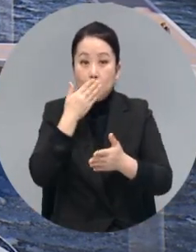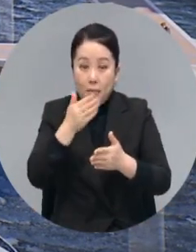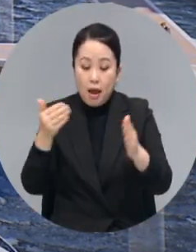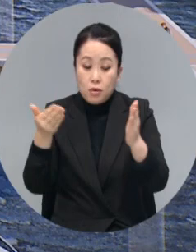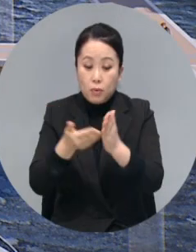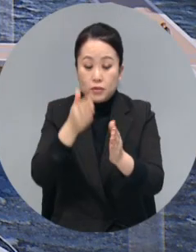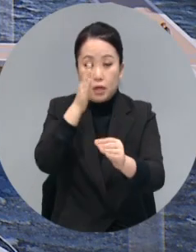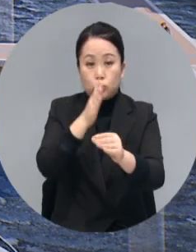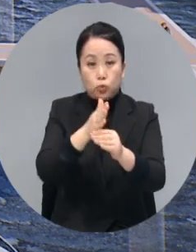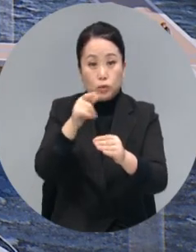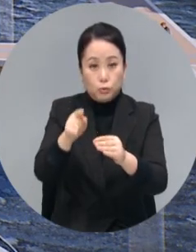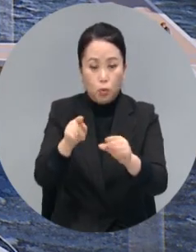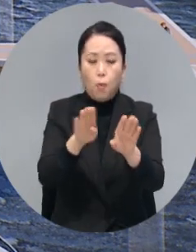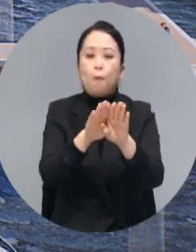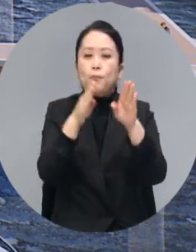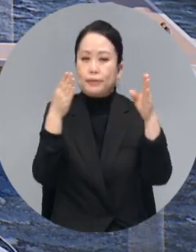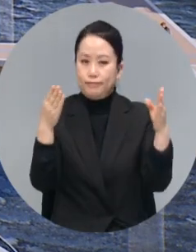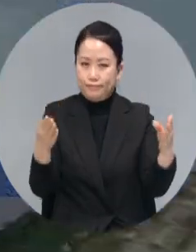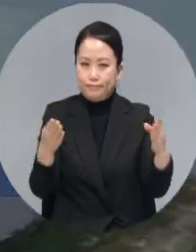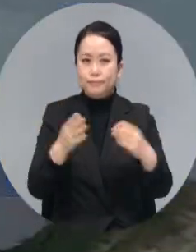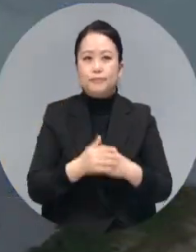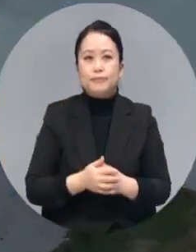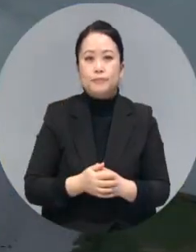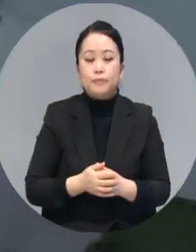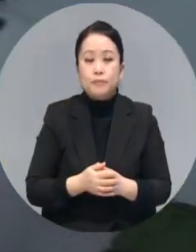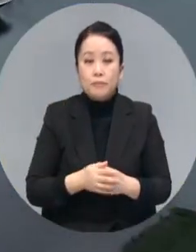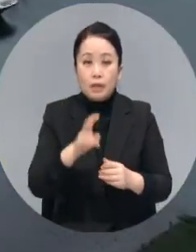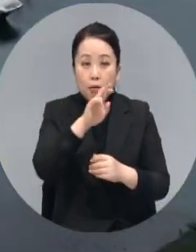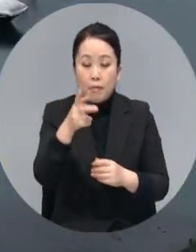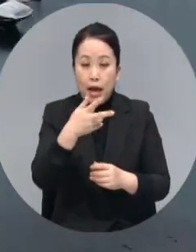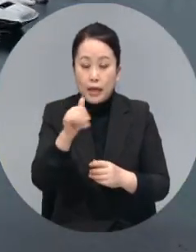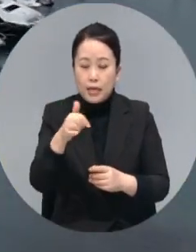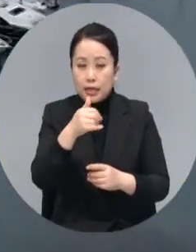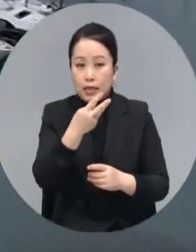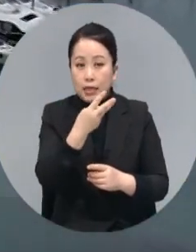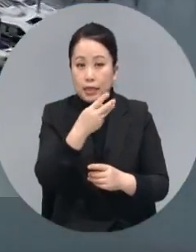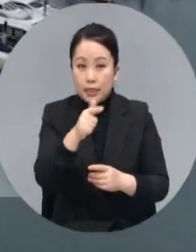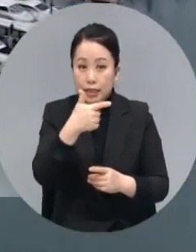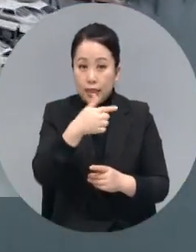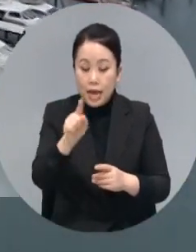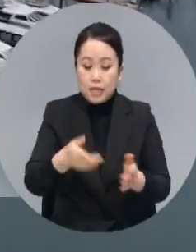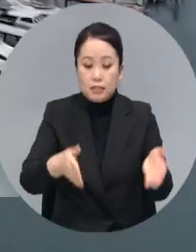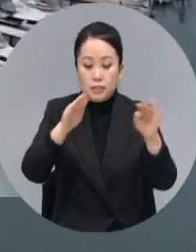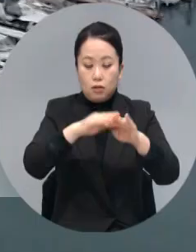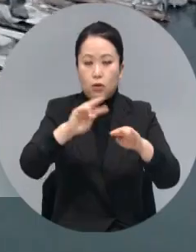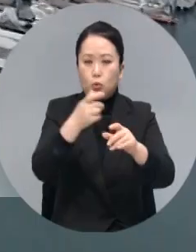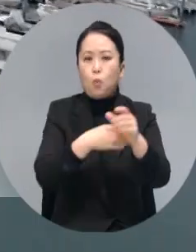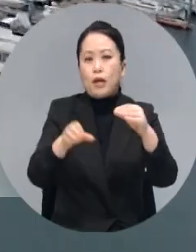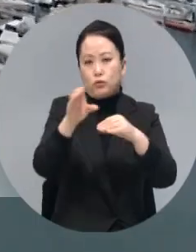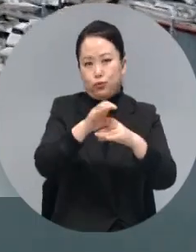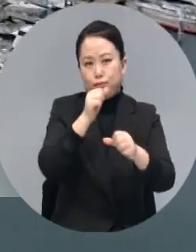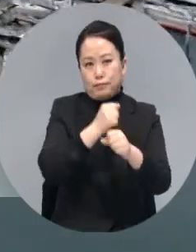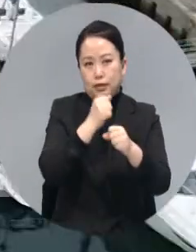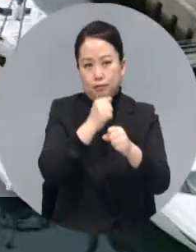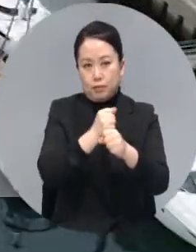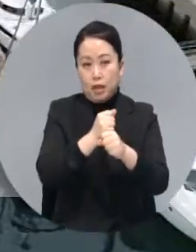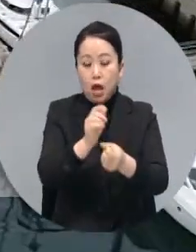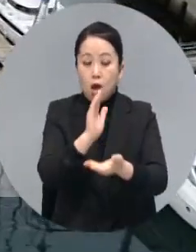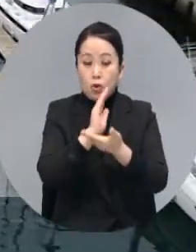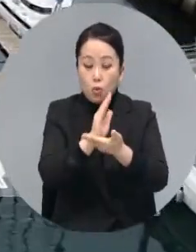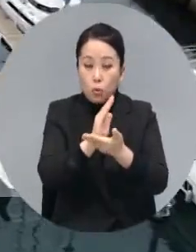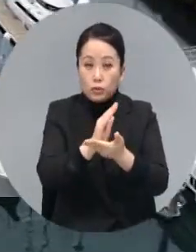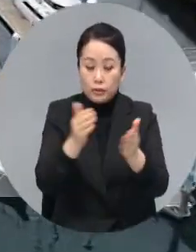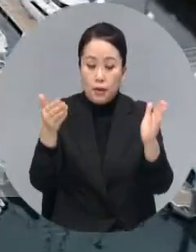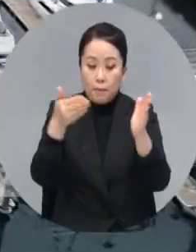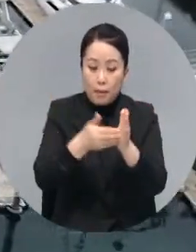중심으로 이렇게 오픈되어 있다는 이렇게. 마리나 시설 기능도 확충합니다. 50피트 대형 요트를 위한 해상